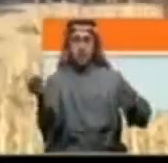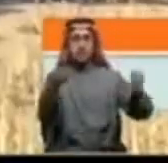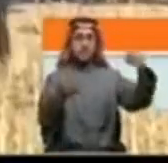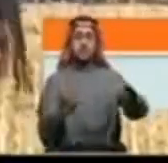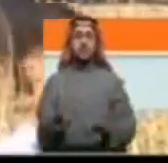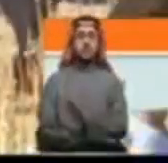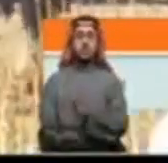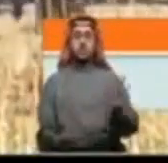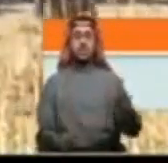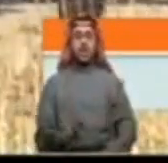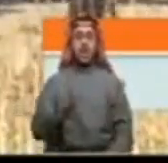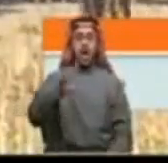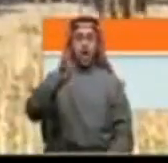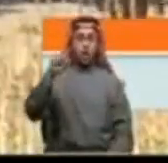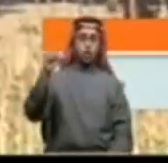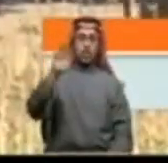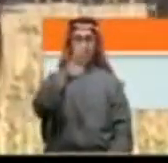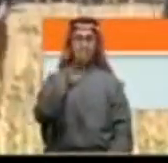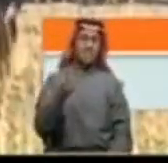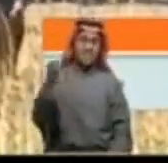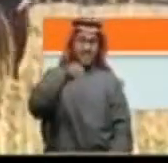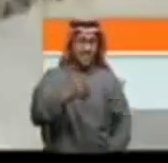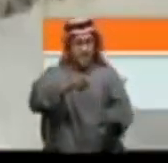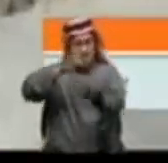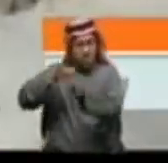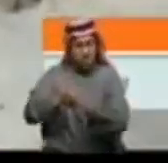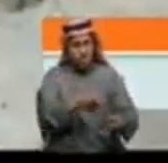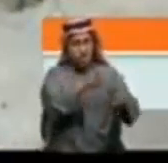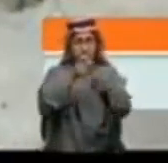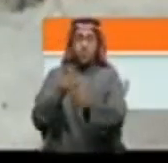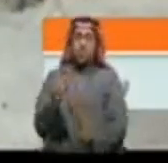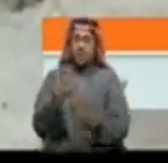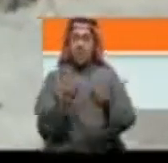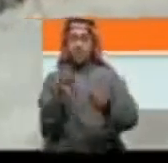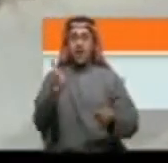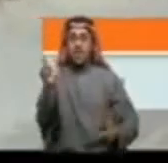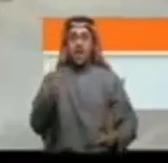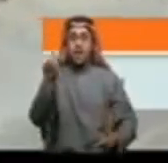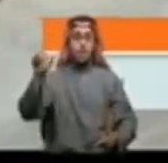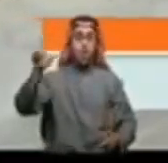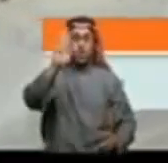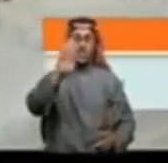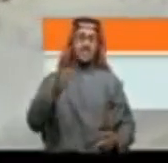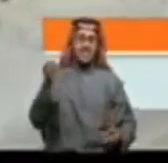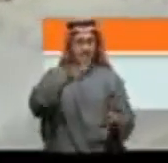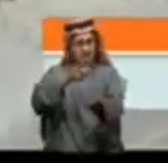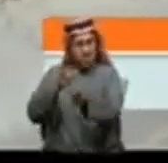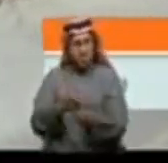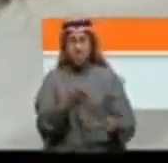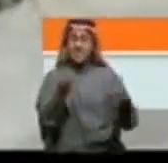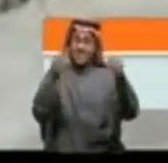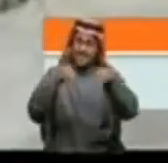شرق القدس، كما داهمت المناطق الشرقية لمدينة نابلس لتأمين الحماية للمستوطنين الذين